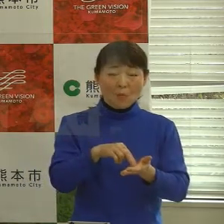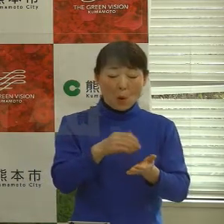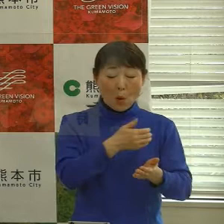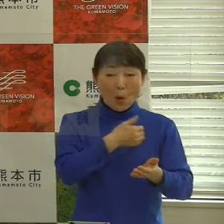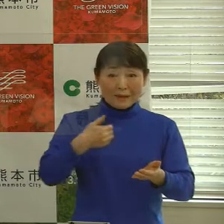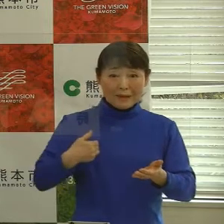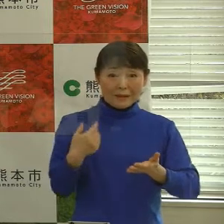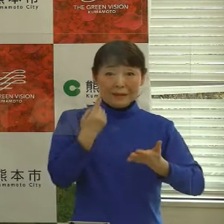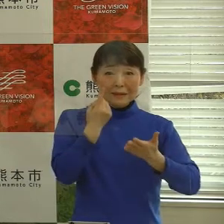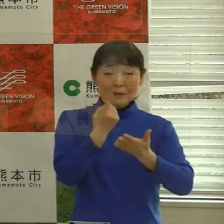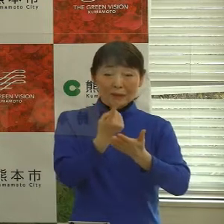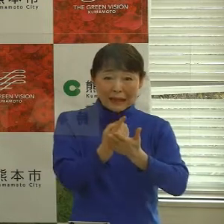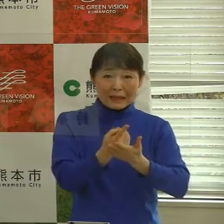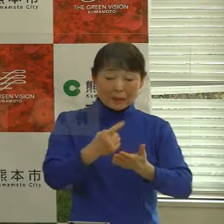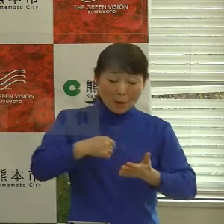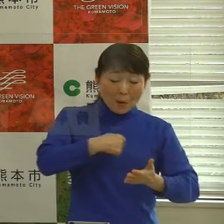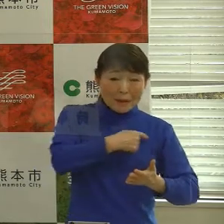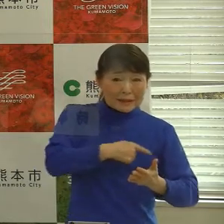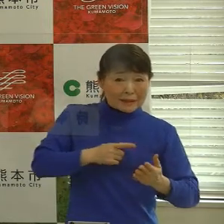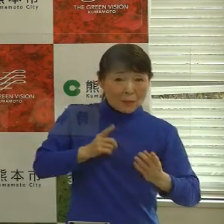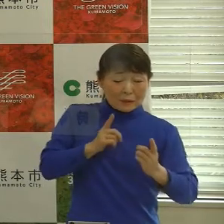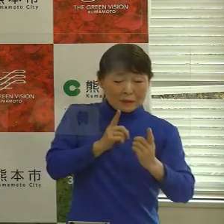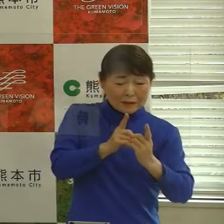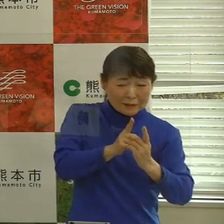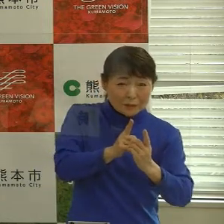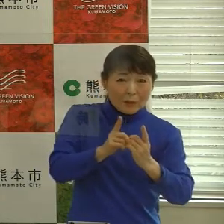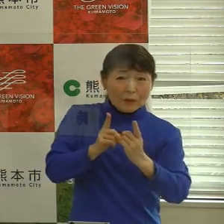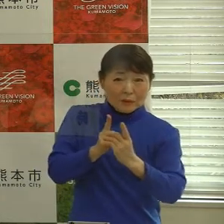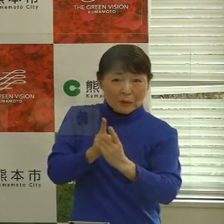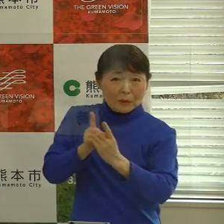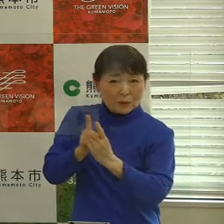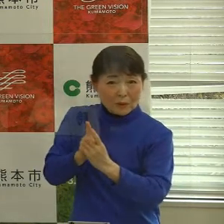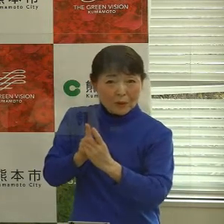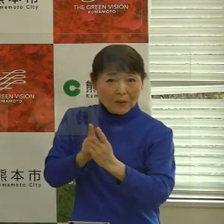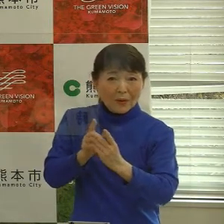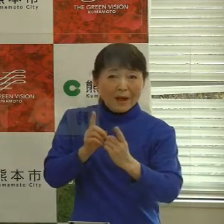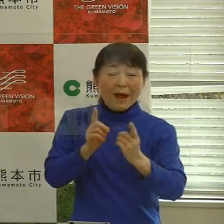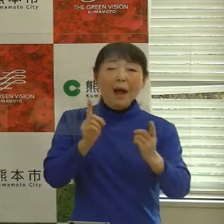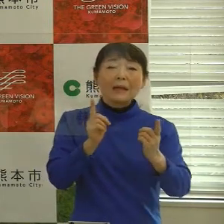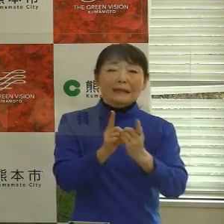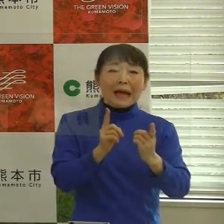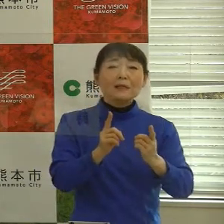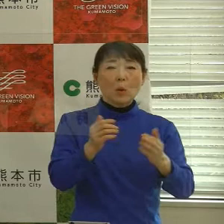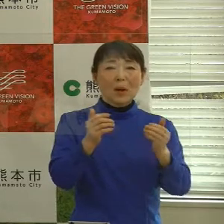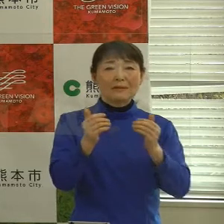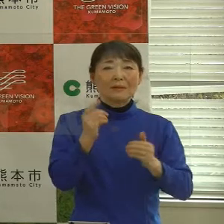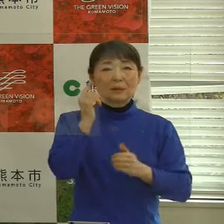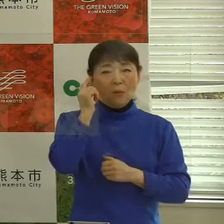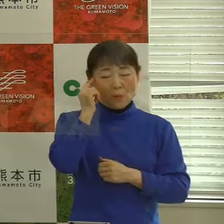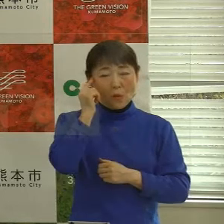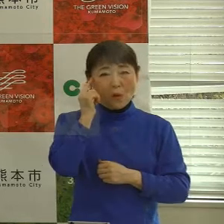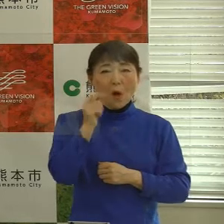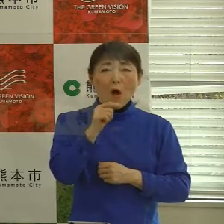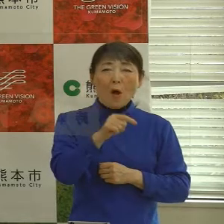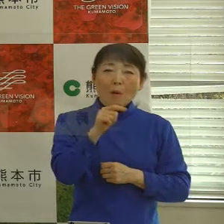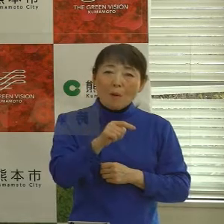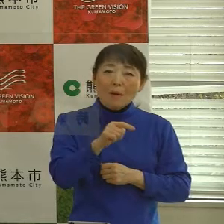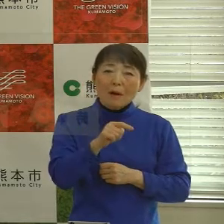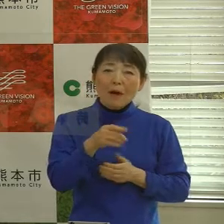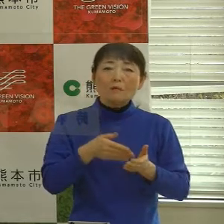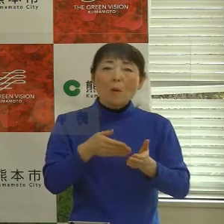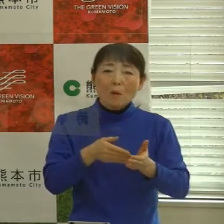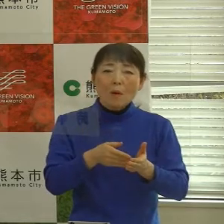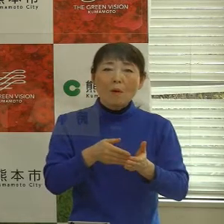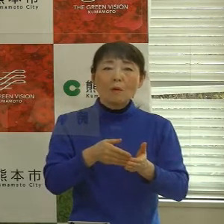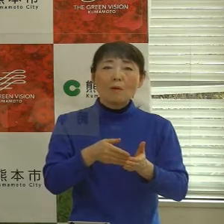まあ、できるだけやっぱりその気持ちに寄り添いながら対応していく必要があるというふうに思っています。まあ、これは高校っていうようなその制